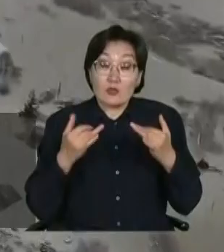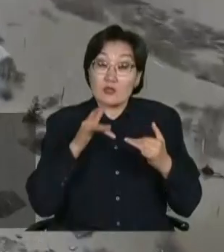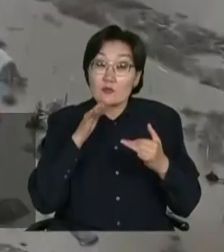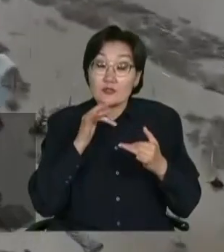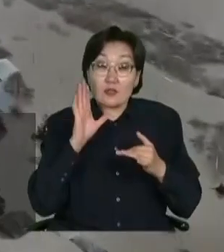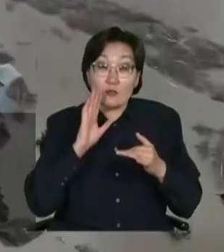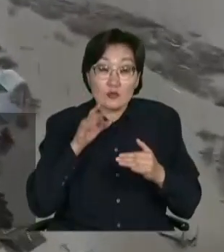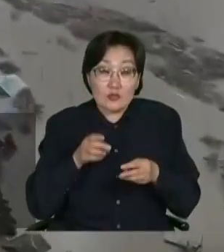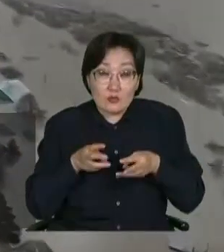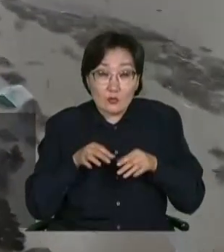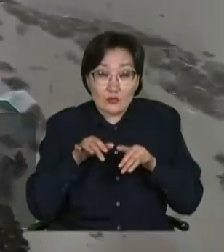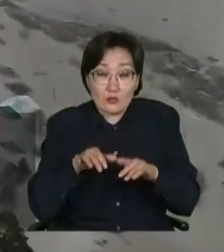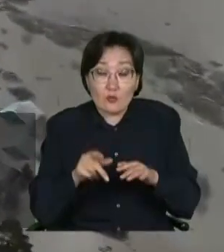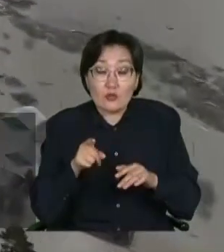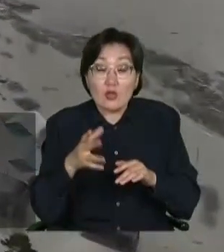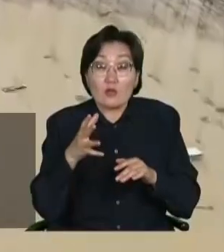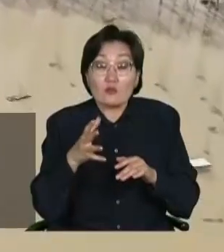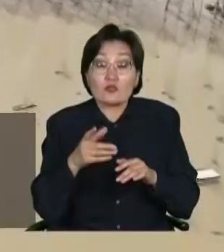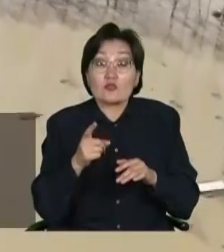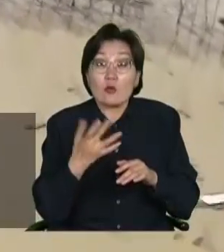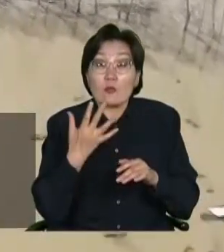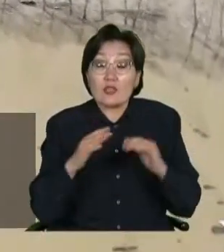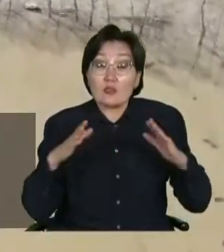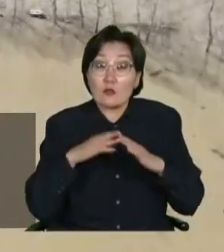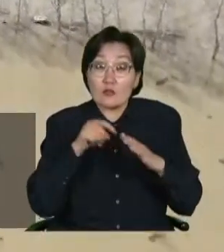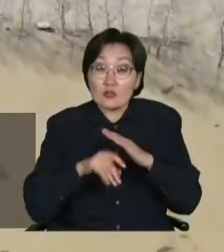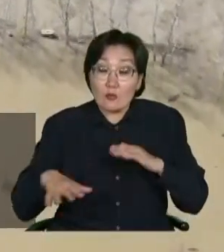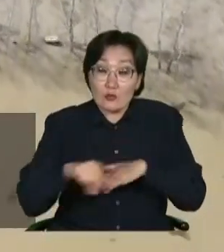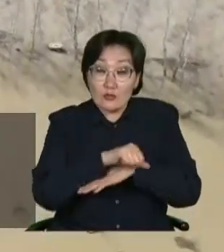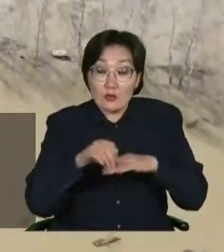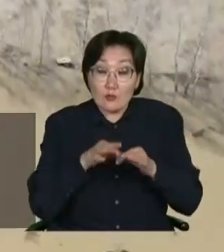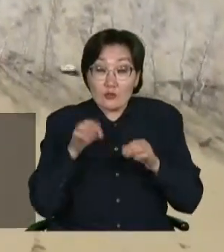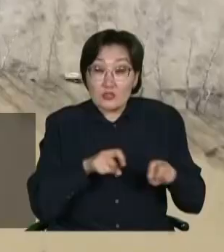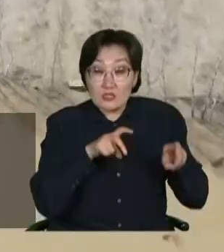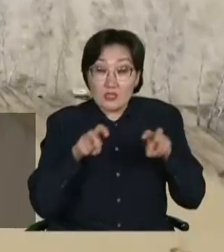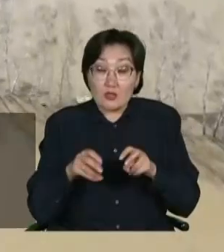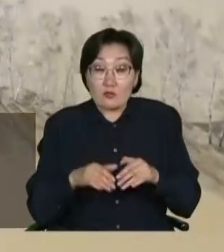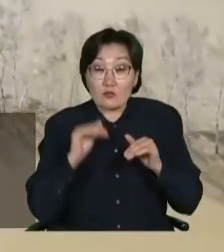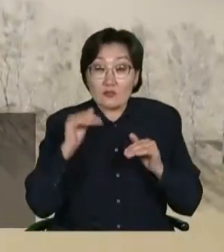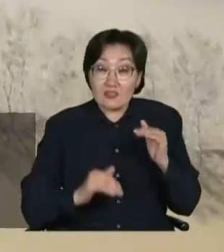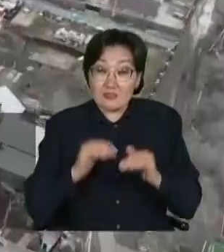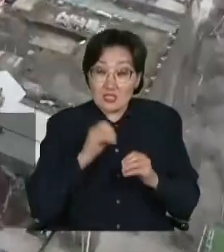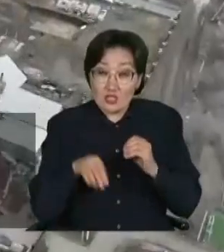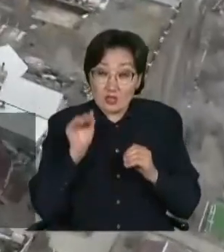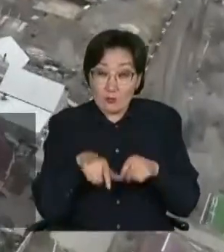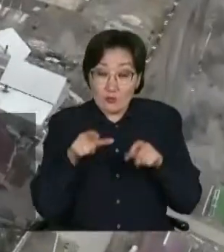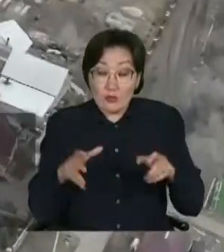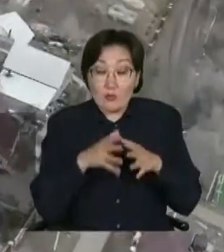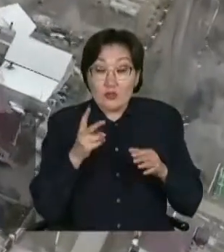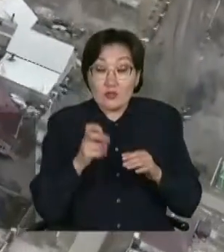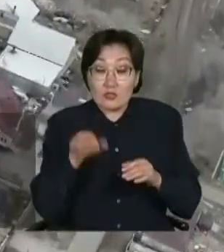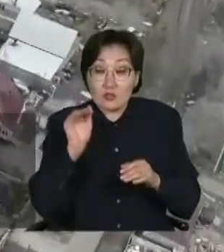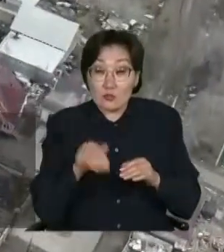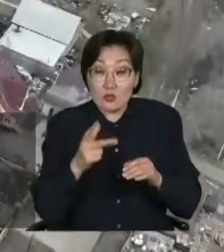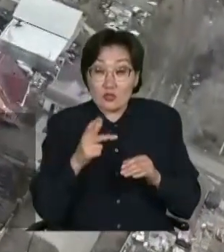время вода зашла в 1105 домов Петропавловска, а по территории области эвакуировано свыше 10 тысяч человек, из них более